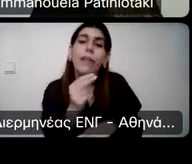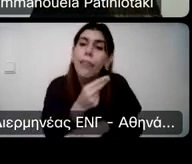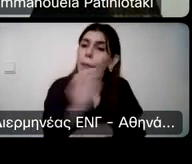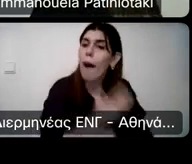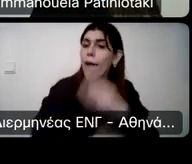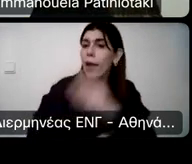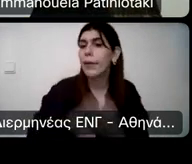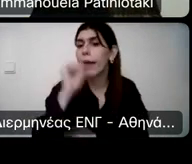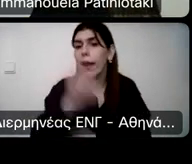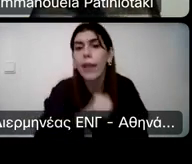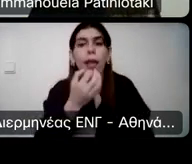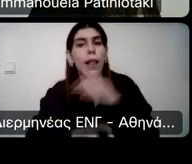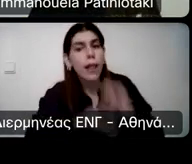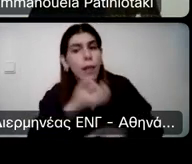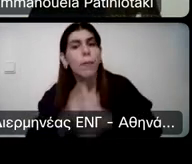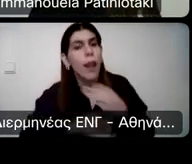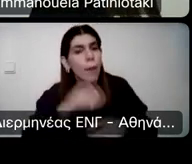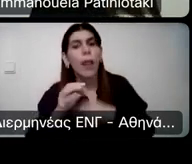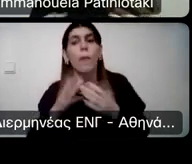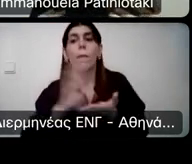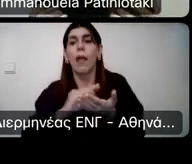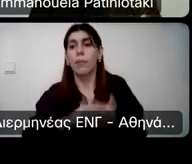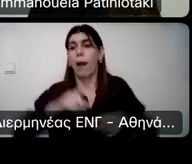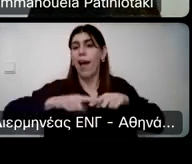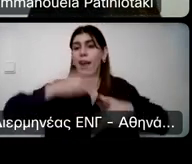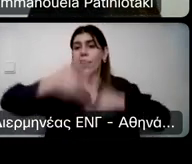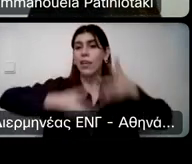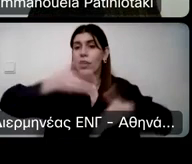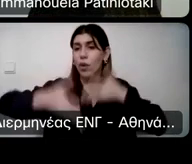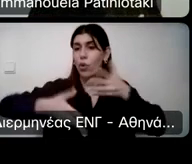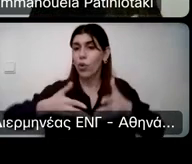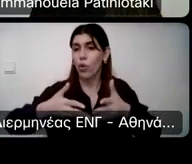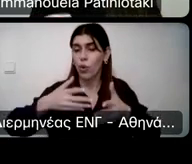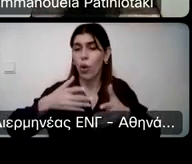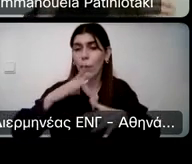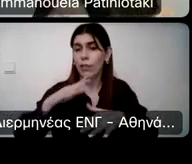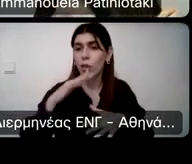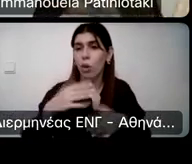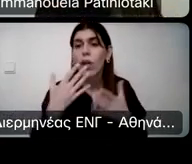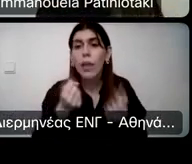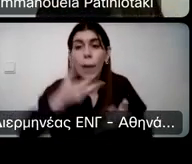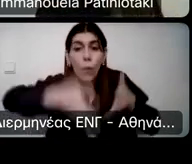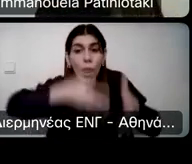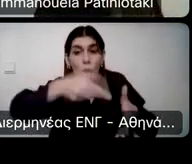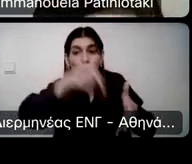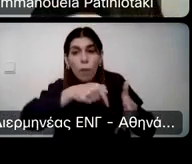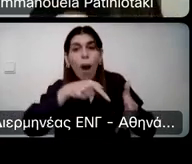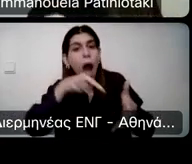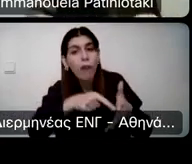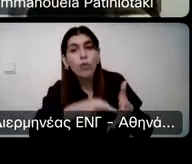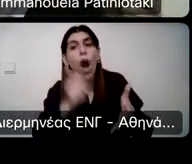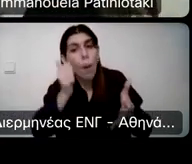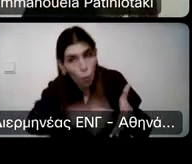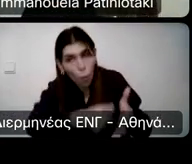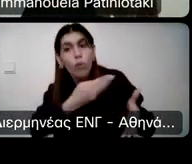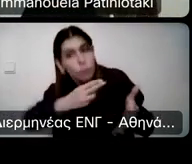πολύ σαφές ότι στην ελληνική νοηματική γλώσσα υπάρχουν νοήματα τα οποία είναι και τα ίδια στιγματιστικά, είτε προς